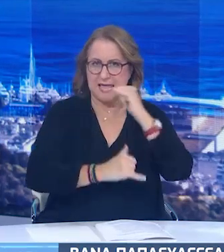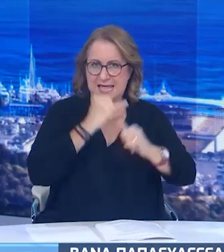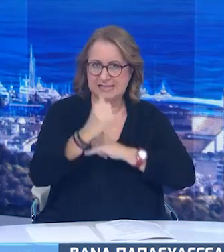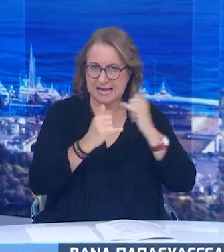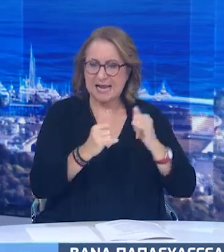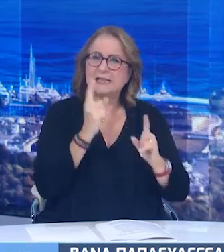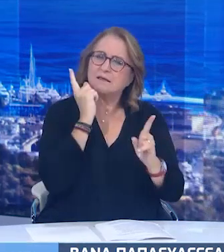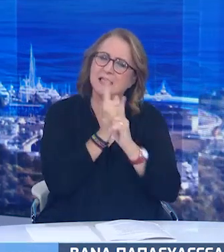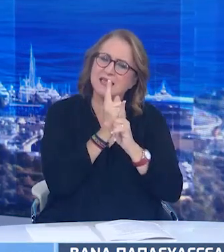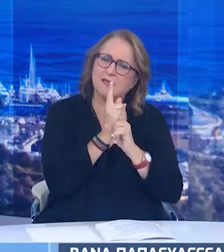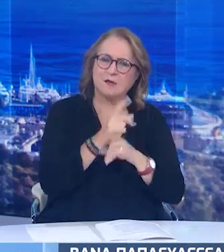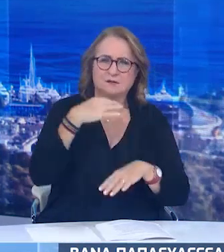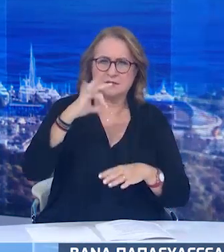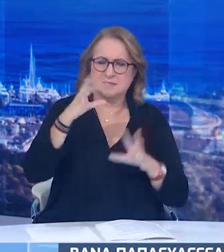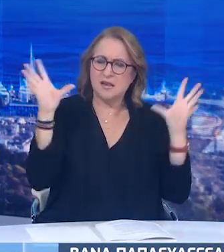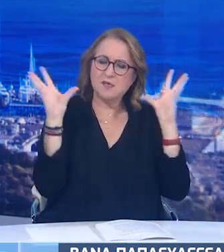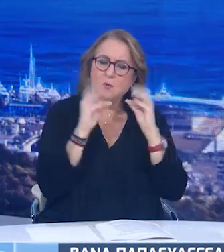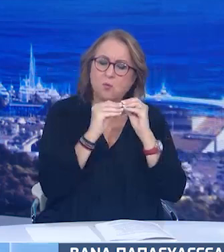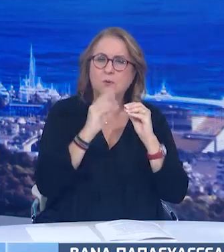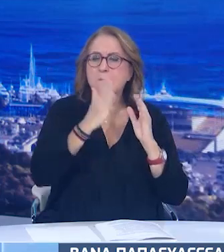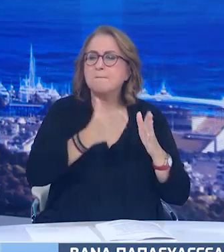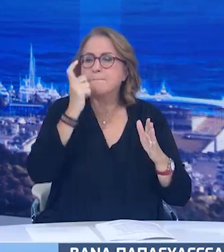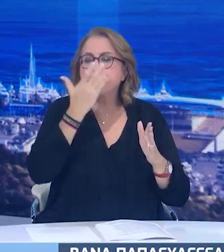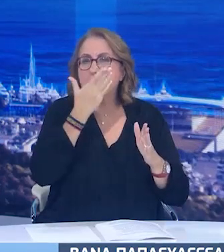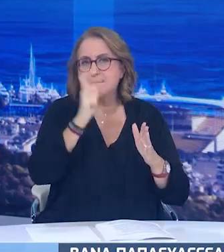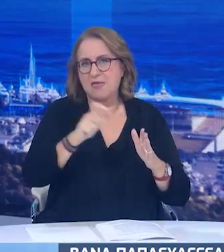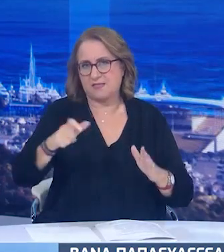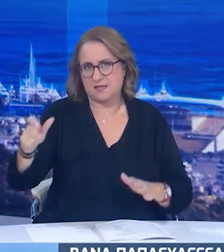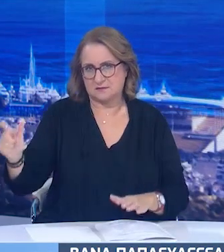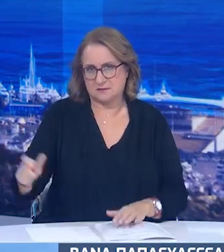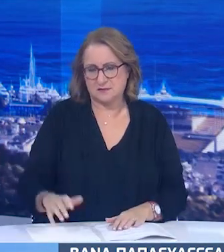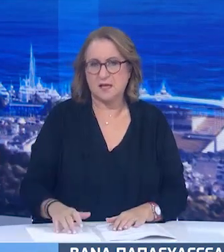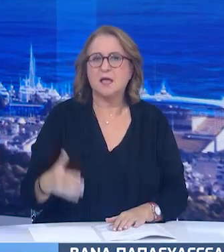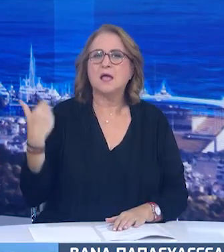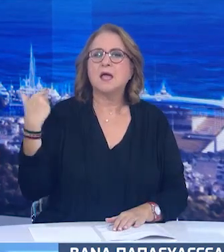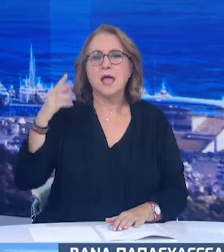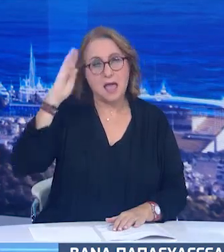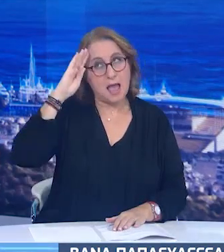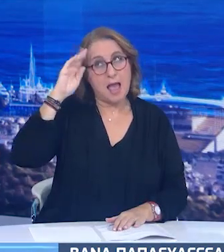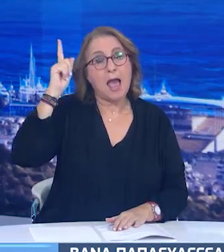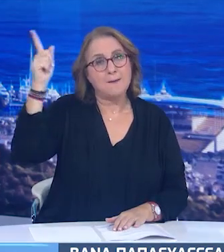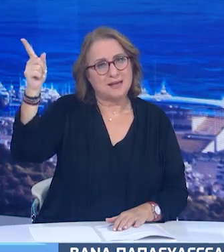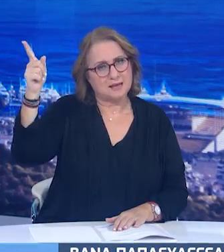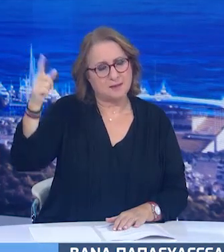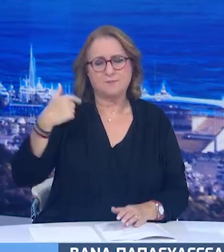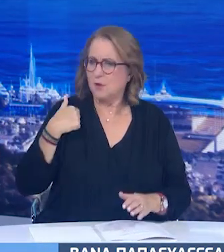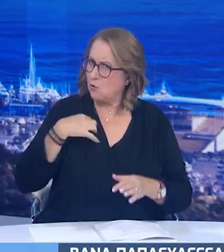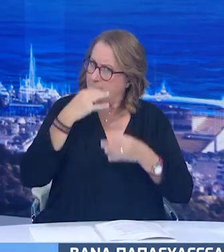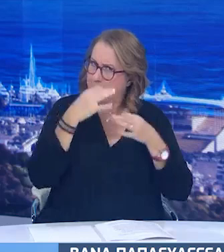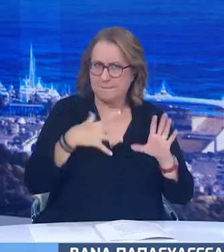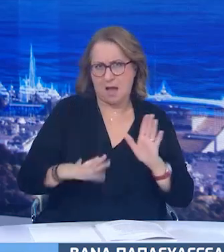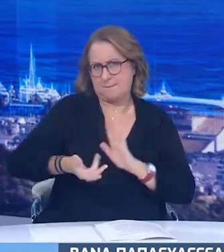ηλεκτρονική πλατφόρμα. Όπως προανέφερα και σε προηγούμενη ενημέρωση, πρόσφατη μελέτη από τις ΗΠΑ που βρίσκεται